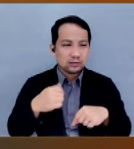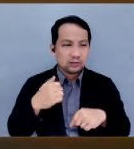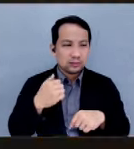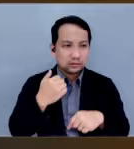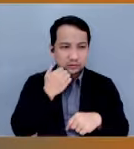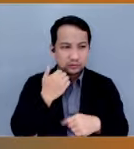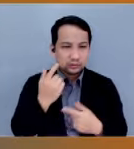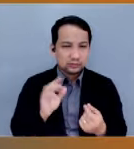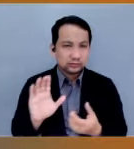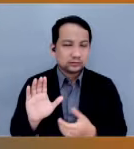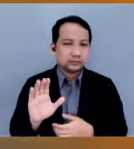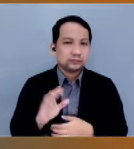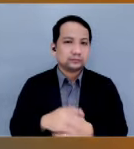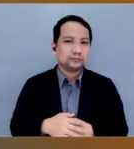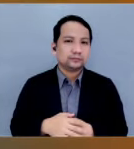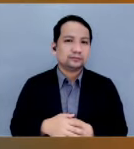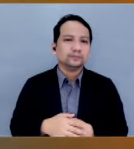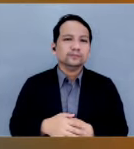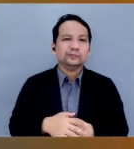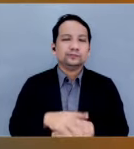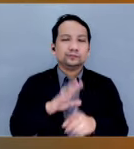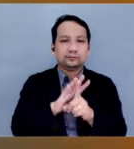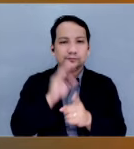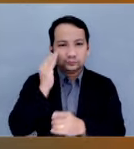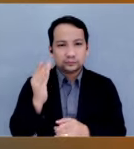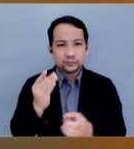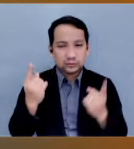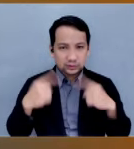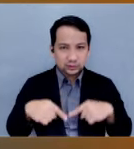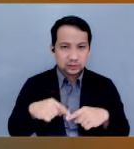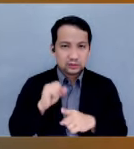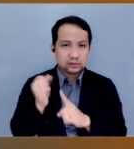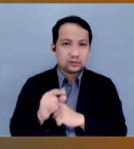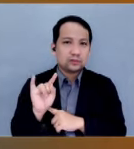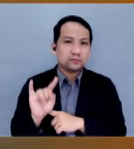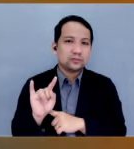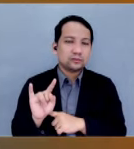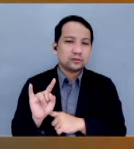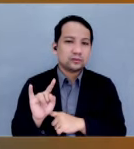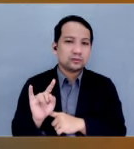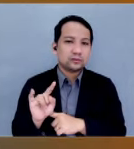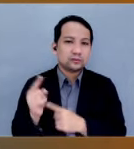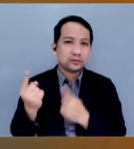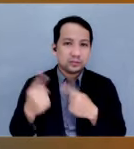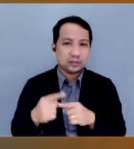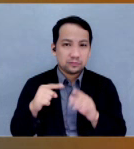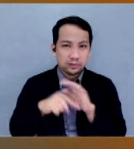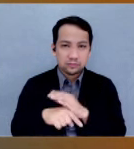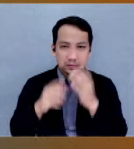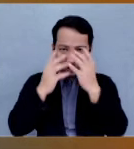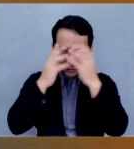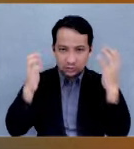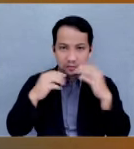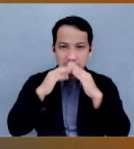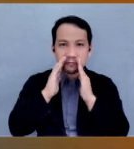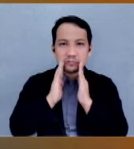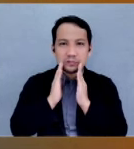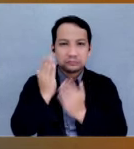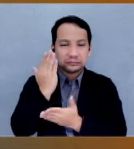niyo. Viral na ngayon na naturang insidente sa social media. Sa brutal na pangyayari, galit at lungkot din ang naramdaman